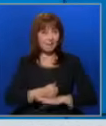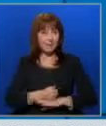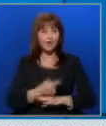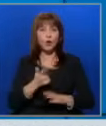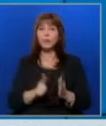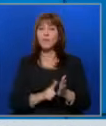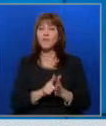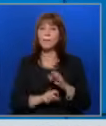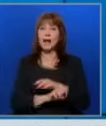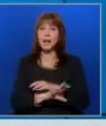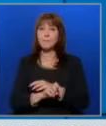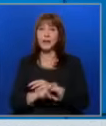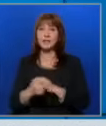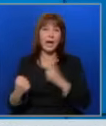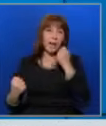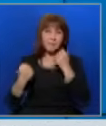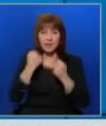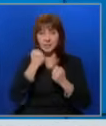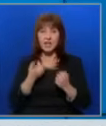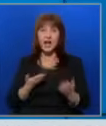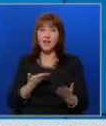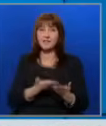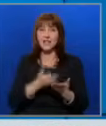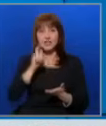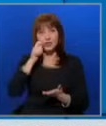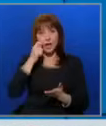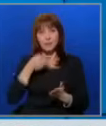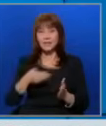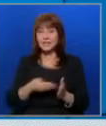по време на кампанията беше пребит, внесе